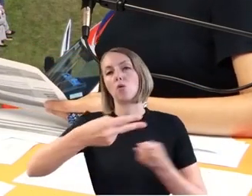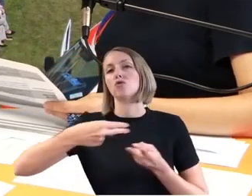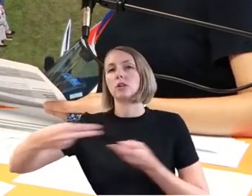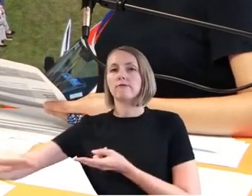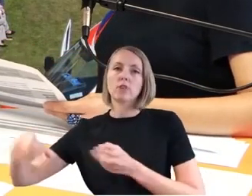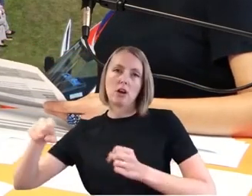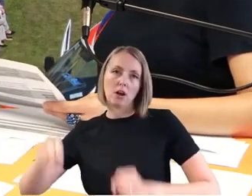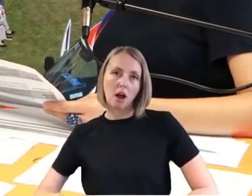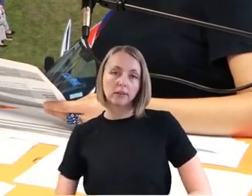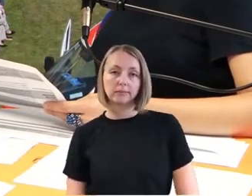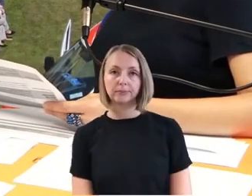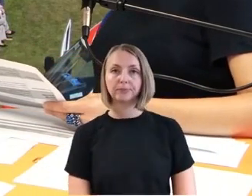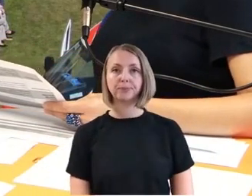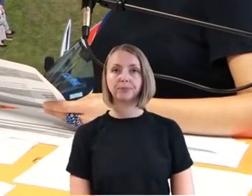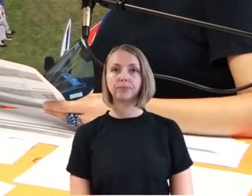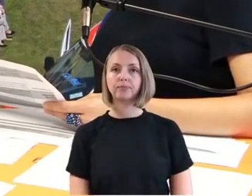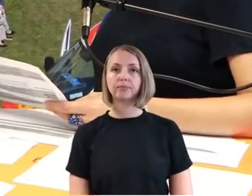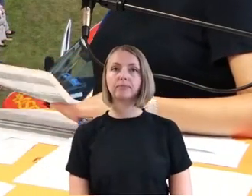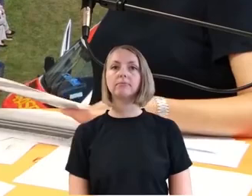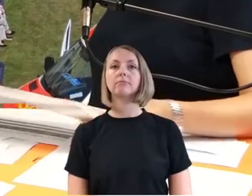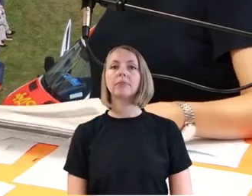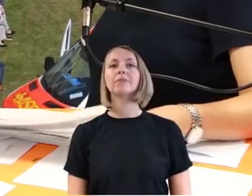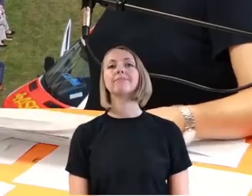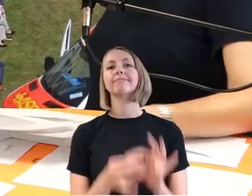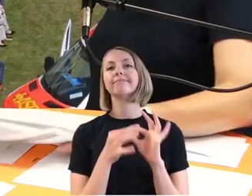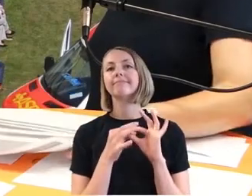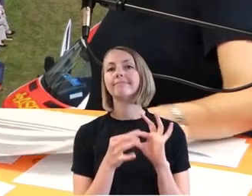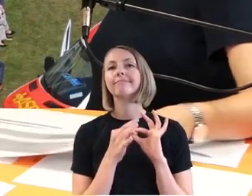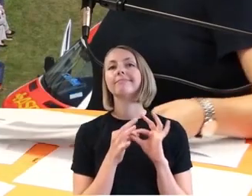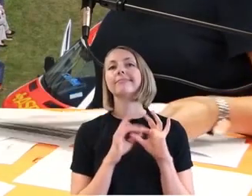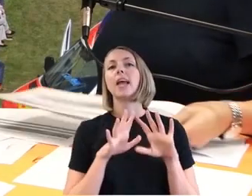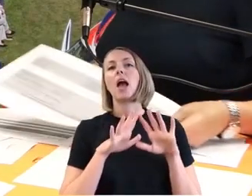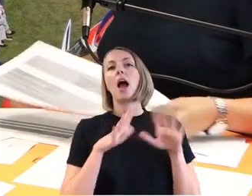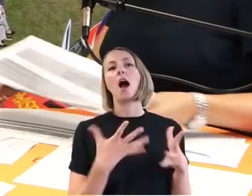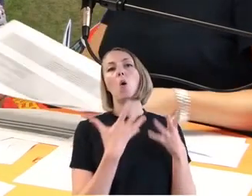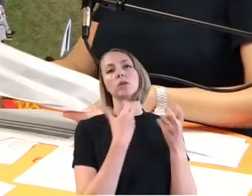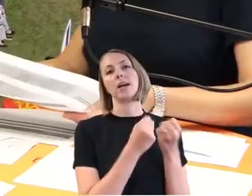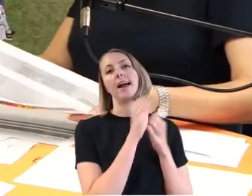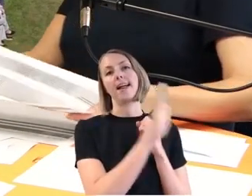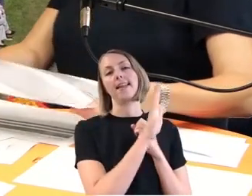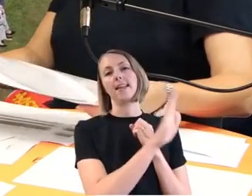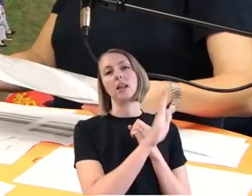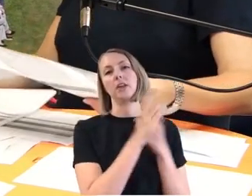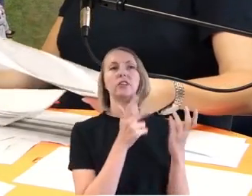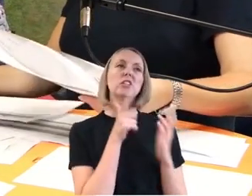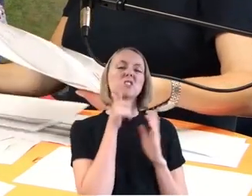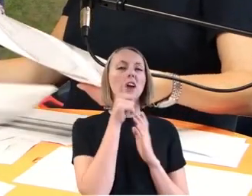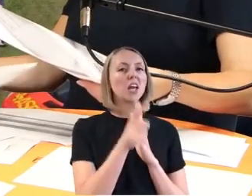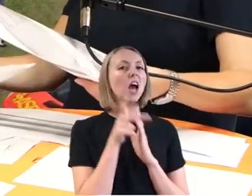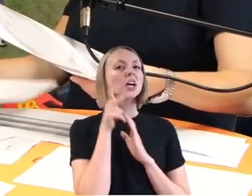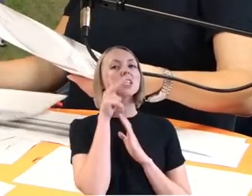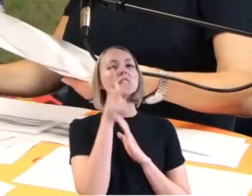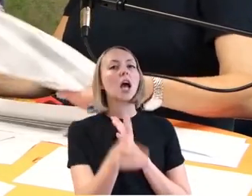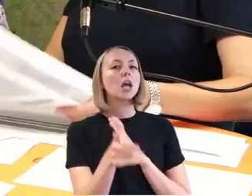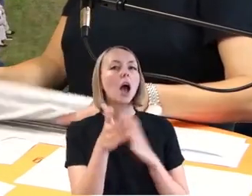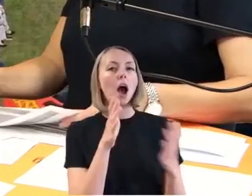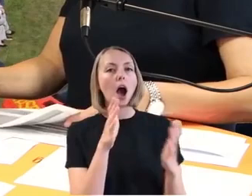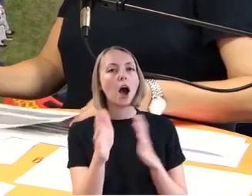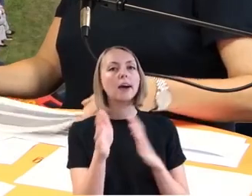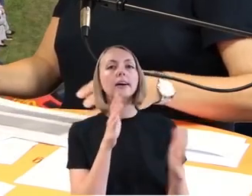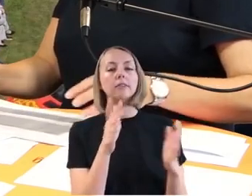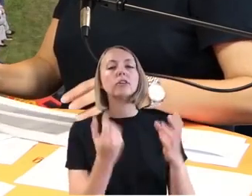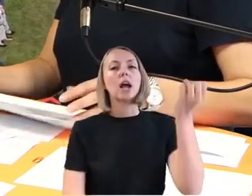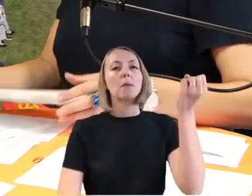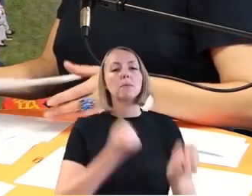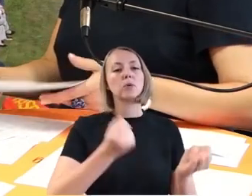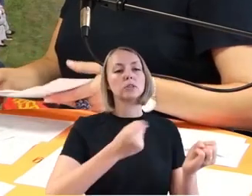der Flaschenhals ist eigentlich die Haushaltsmittel. Das heißt, wir gehen davon aus, dass wir in circa 2 bis 3 Jahren große Aussonderungen